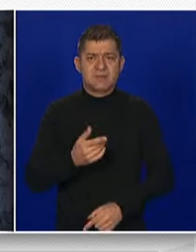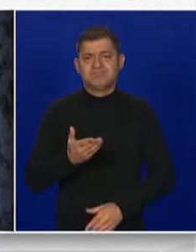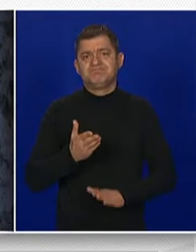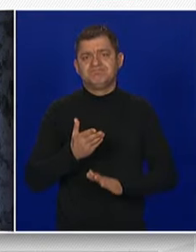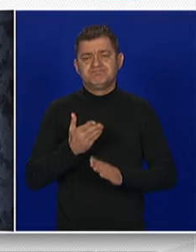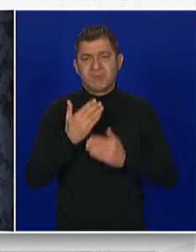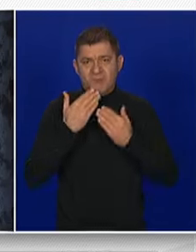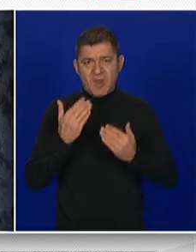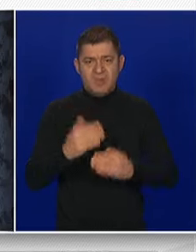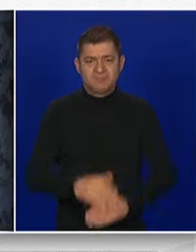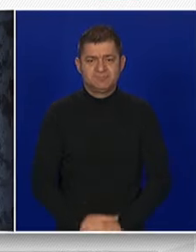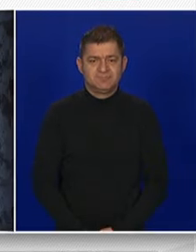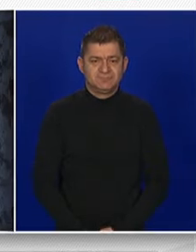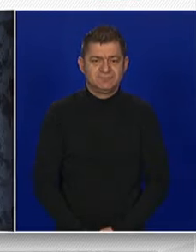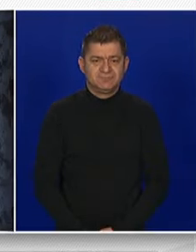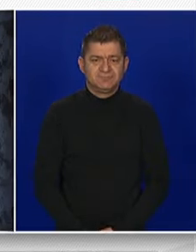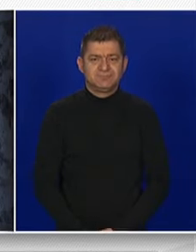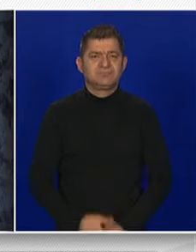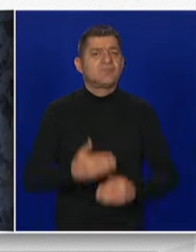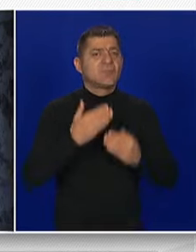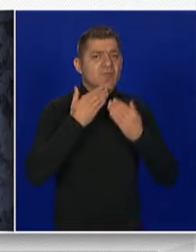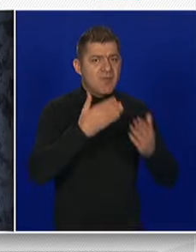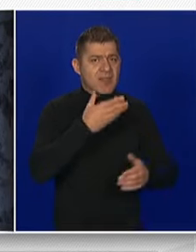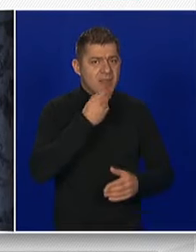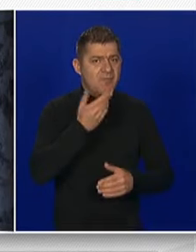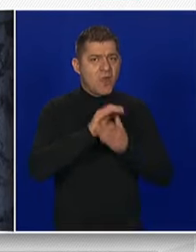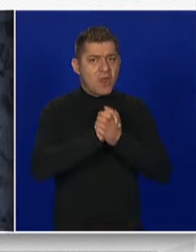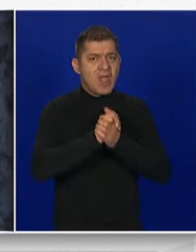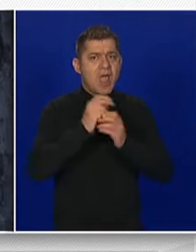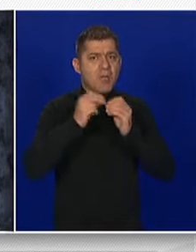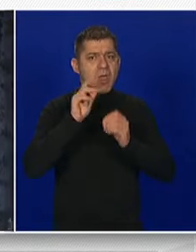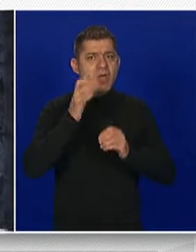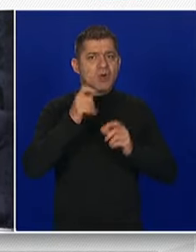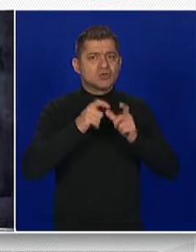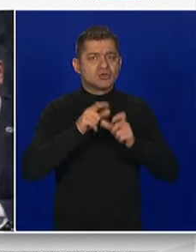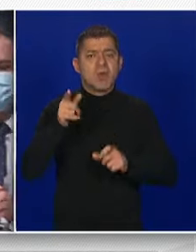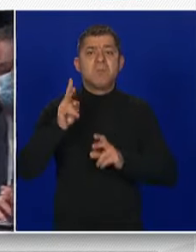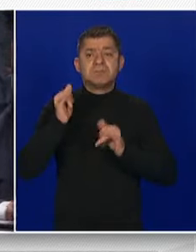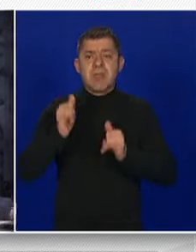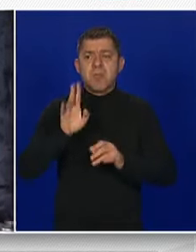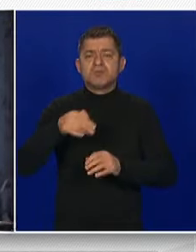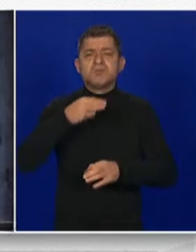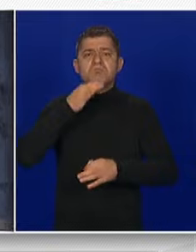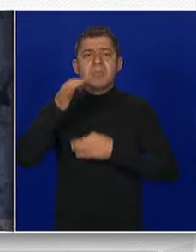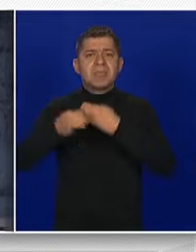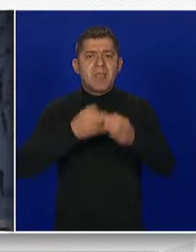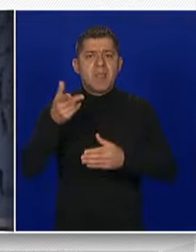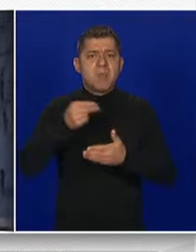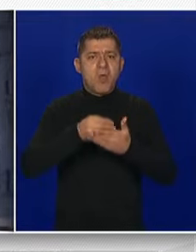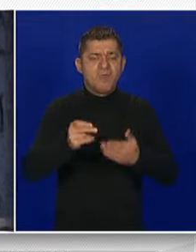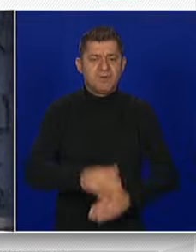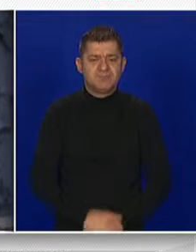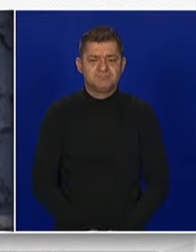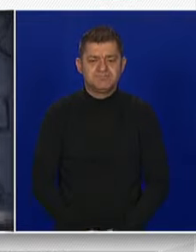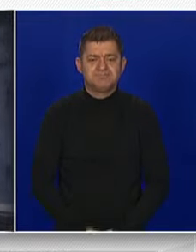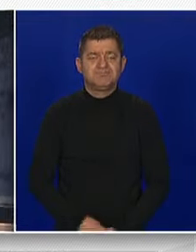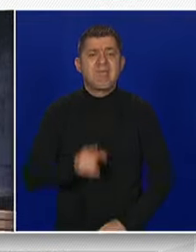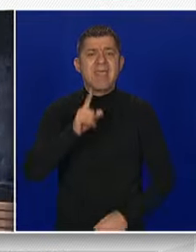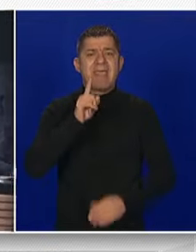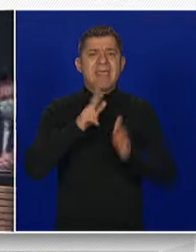Zahvaljujem. Hvala lijepa. Kolega Beroš, izvolite, možete postaviti. Davor Tomšić,